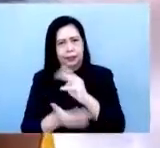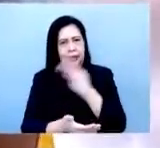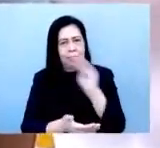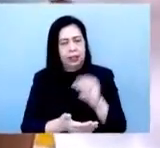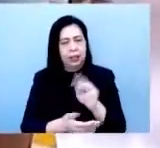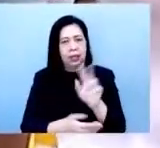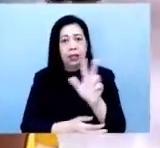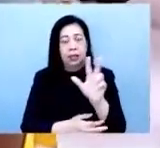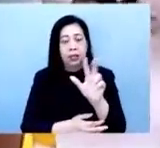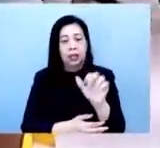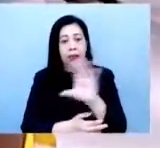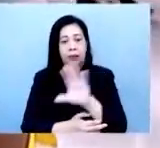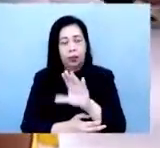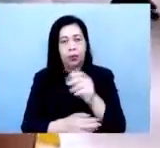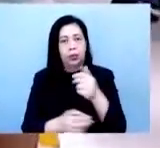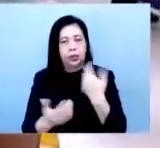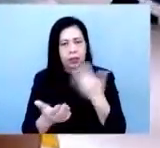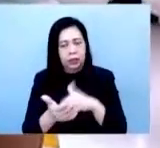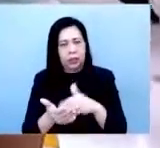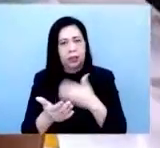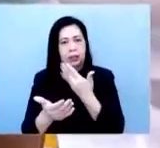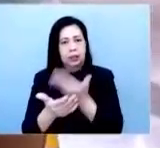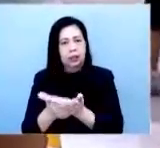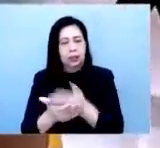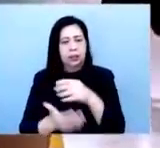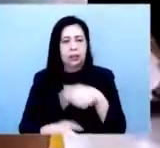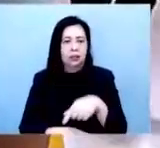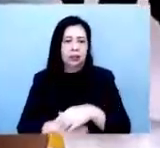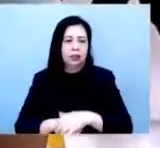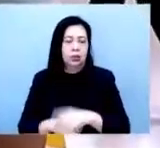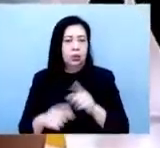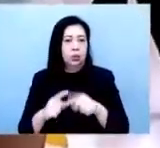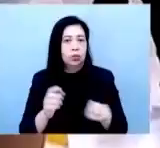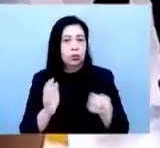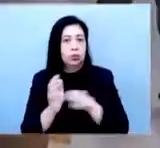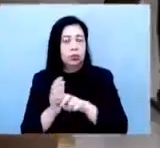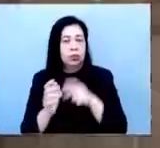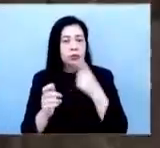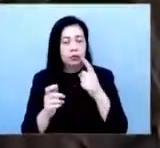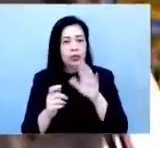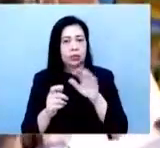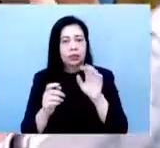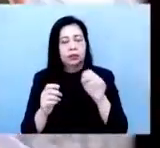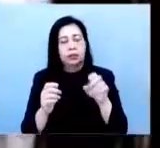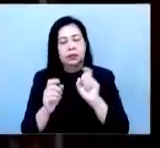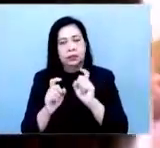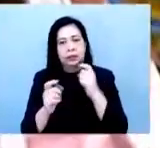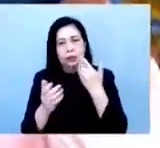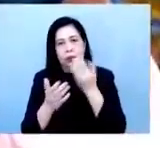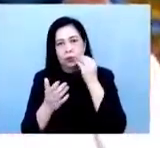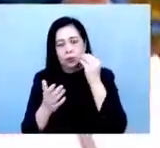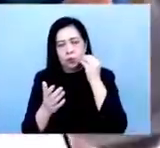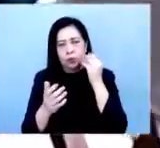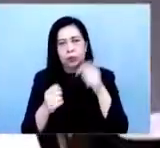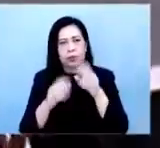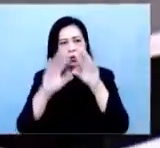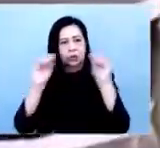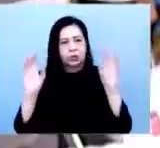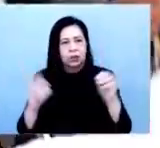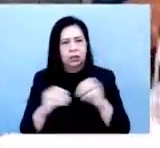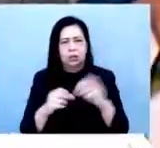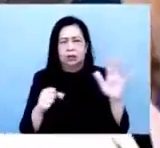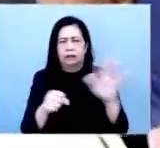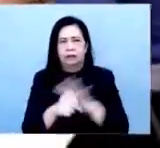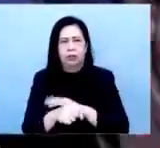alas 3 ng hapon, bumiyahe ulit siya Panay, Cavite para makahabol sa Noche Buena. Loaded po talaga yung SEM na to,